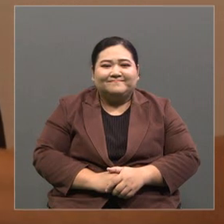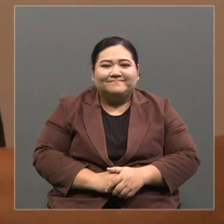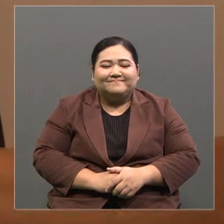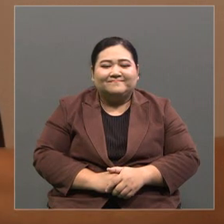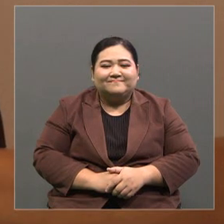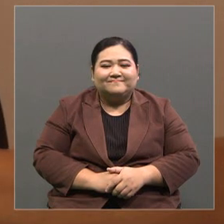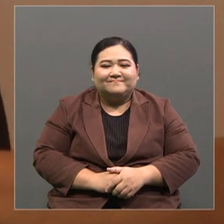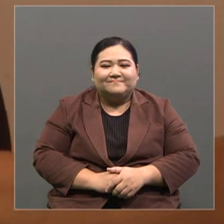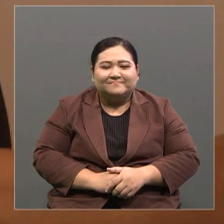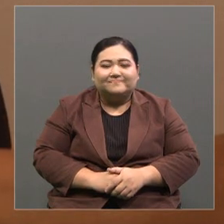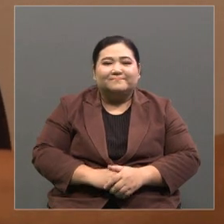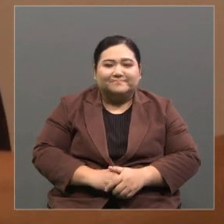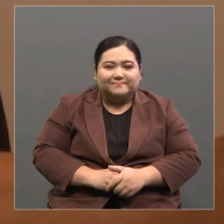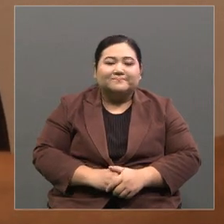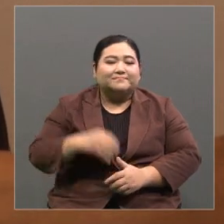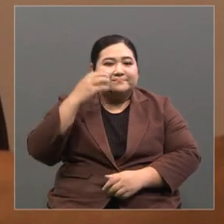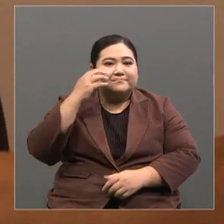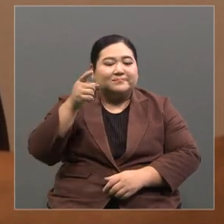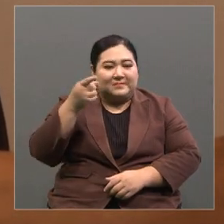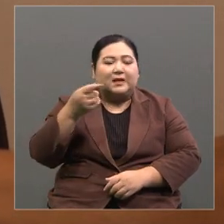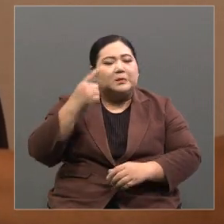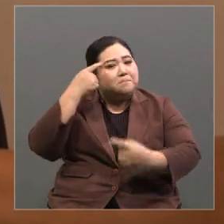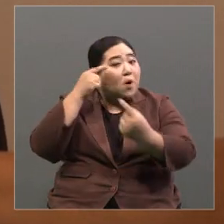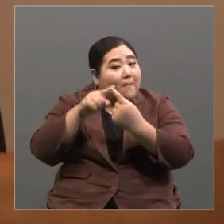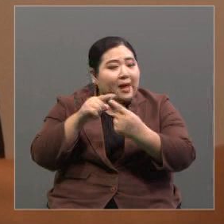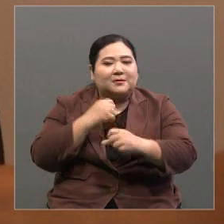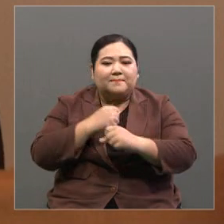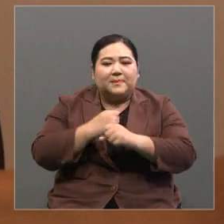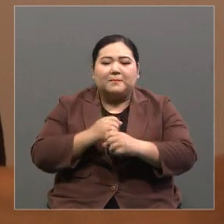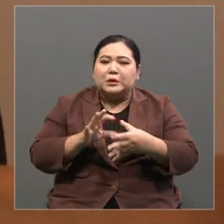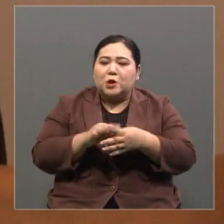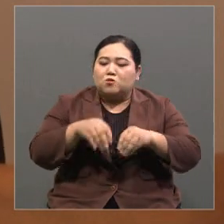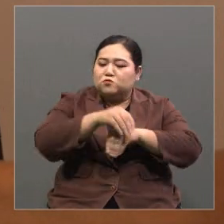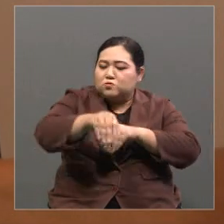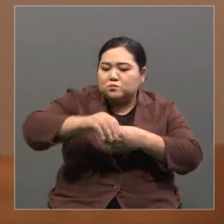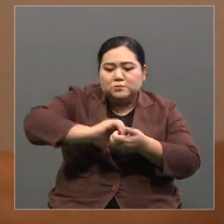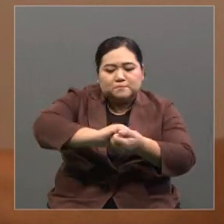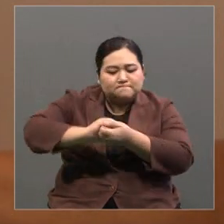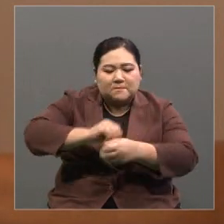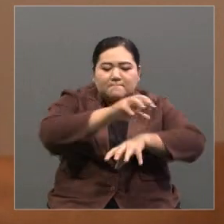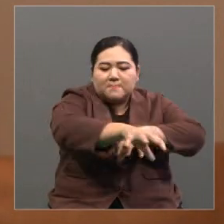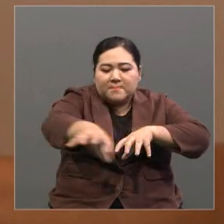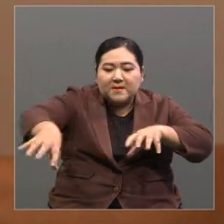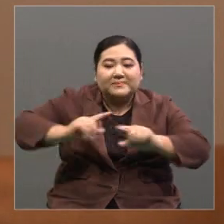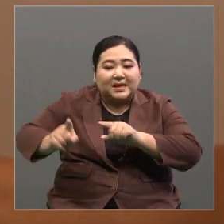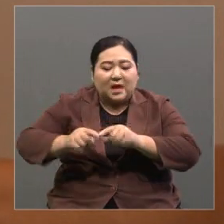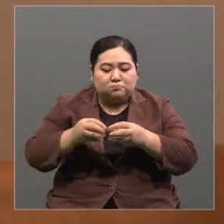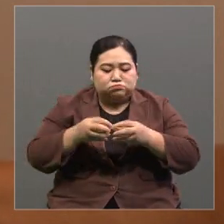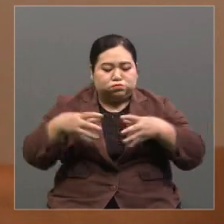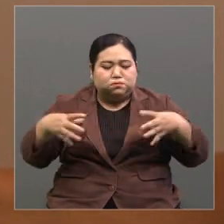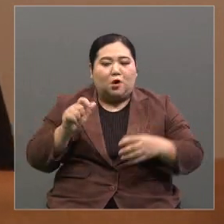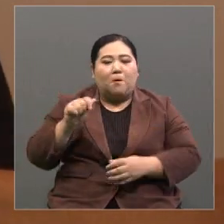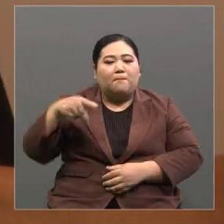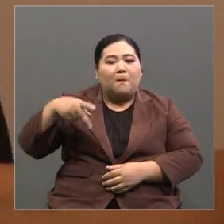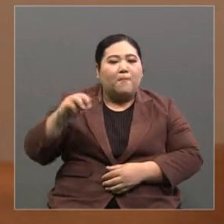ดังนี้ครับรัฐมนตรีวรวุฒิก็ตั้งเป้านะครับที่จะขยายความร่วมมือกับองค์กรอื่นๆเพื่อเพิ่มจำนวนอปพรให้มากขึ้นสำหรับ